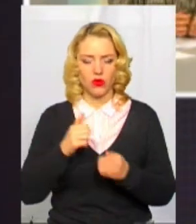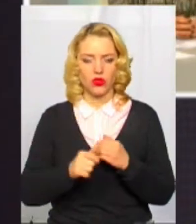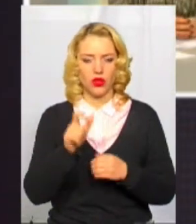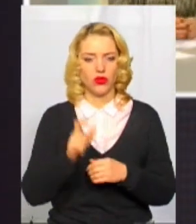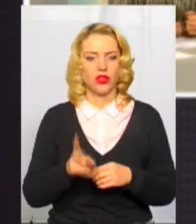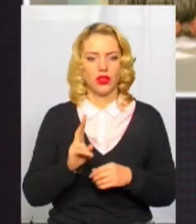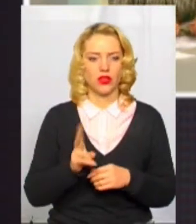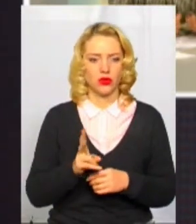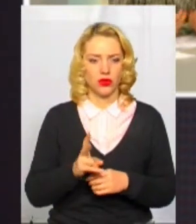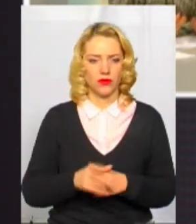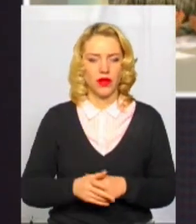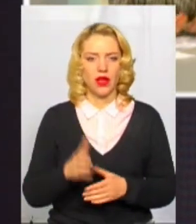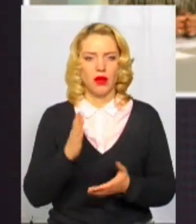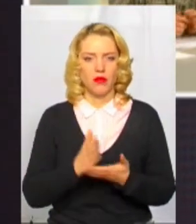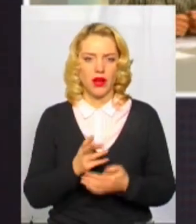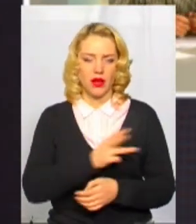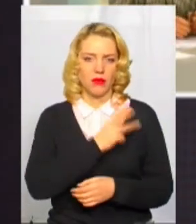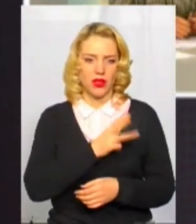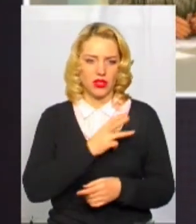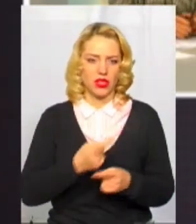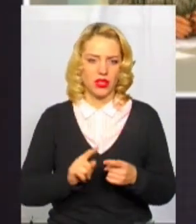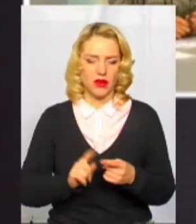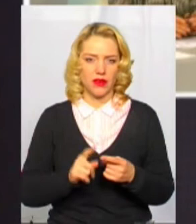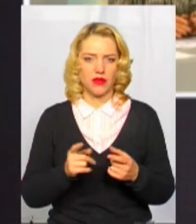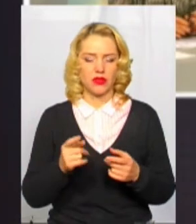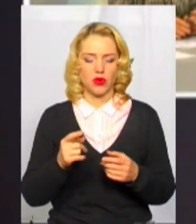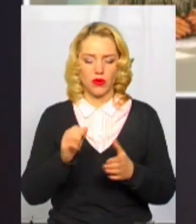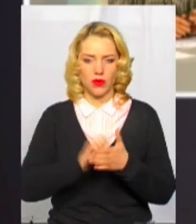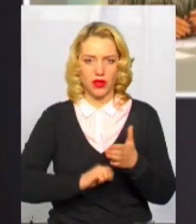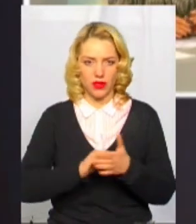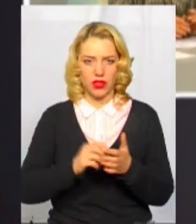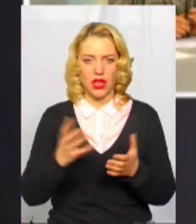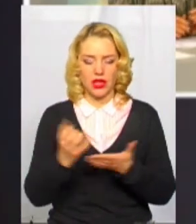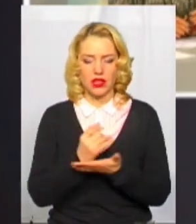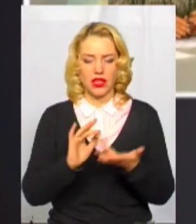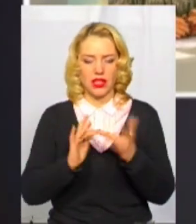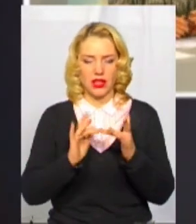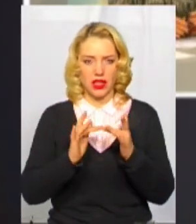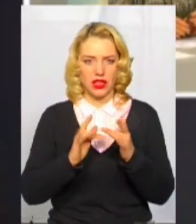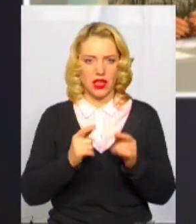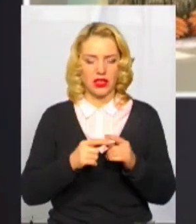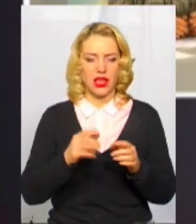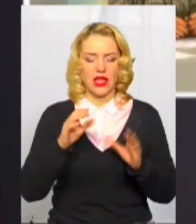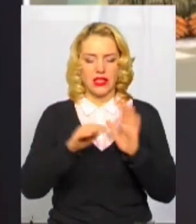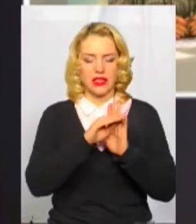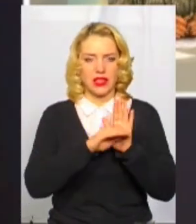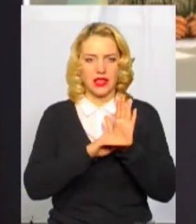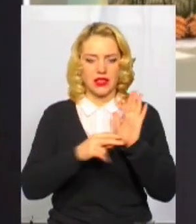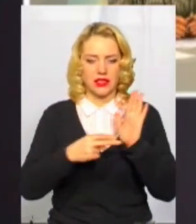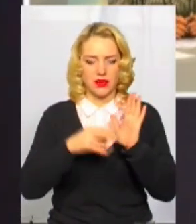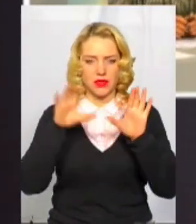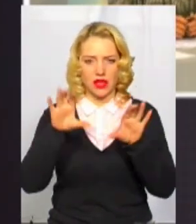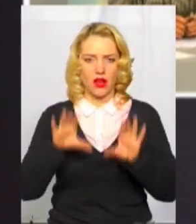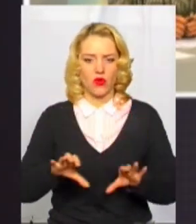яка має бажання знати з цього приводу, просто в інтернеті знайти статтю 7 Закону України про